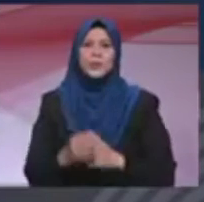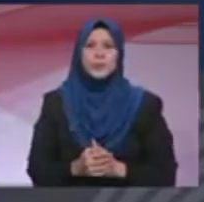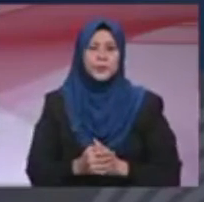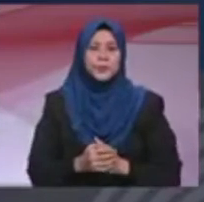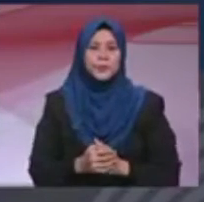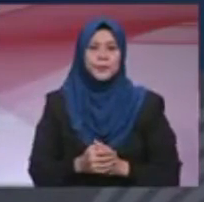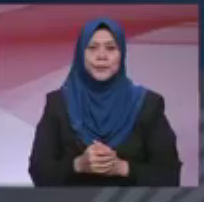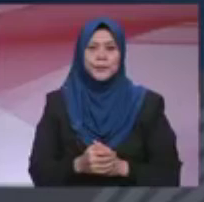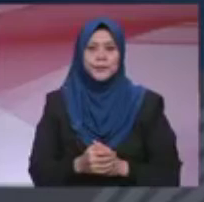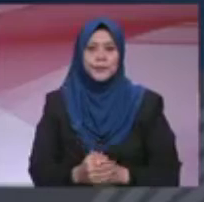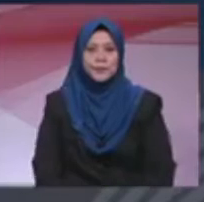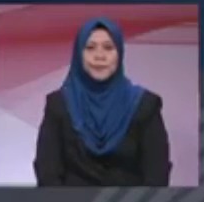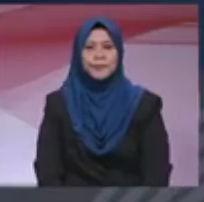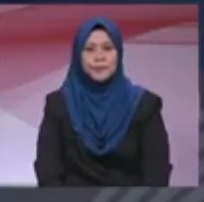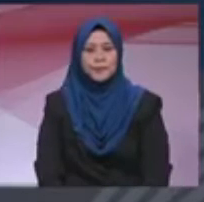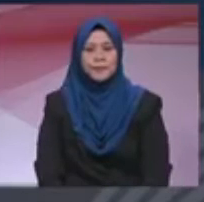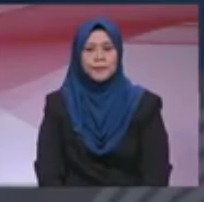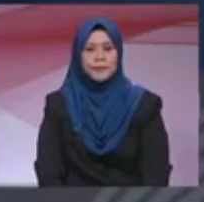lagi?